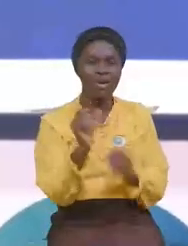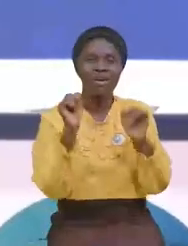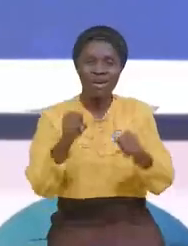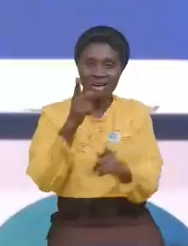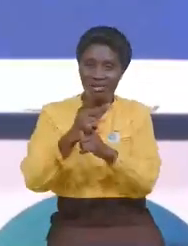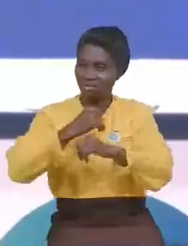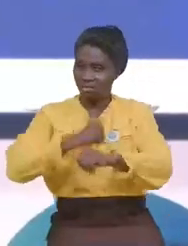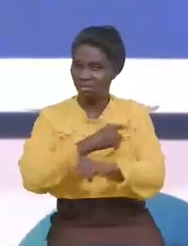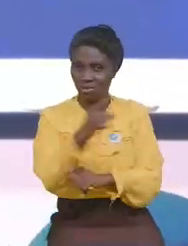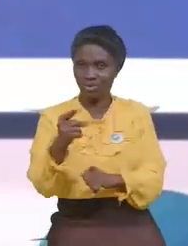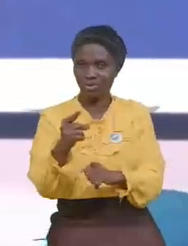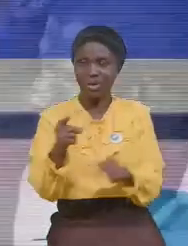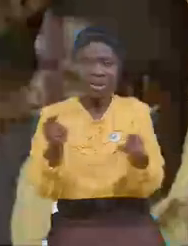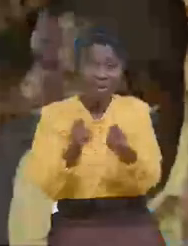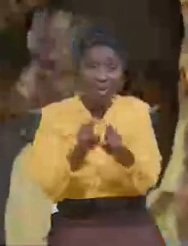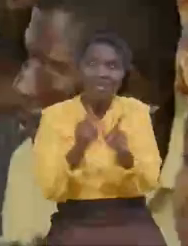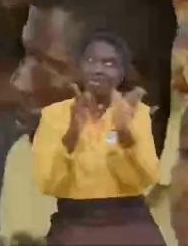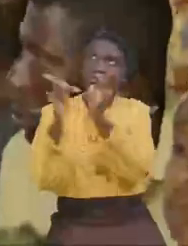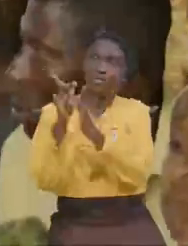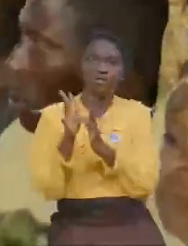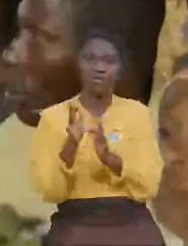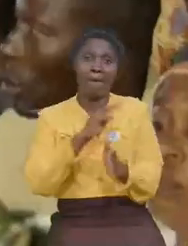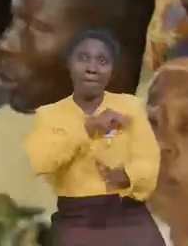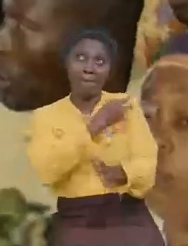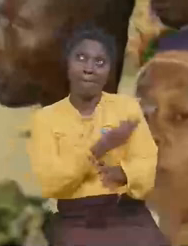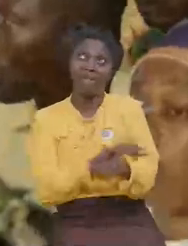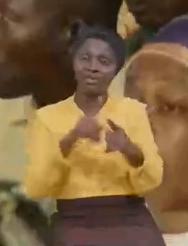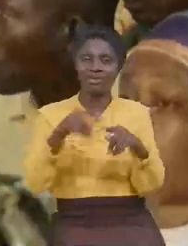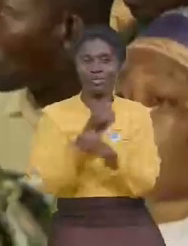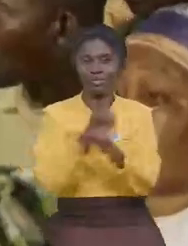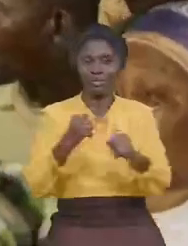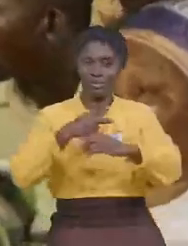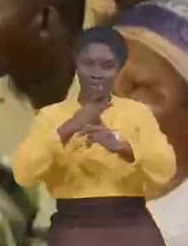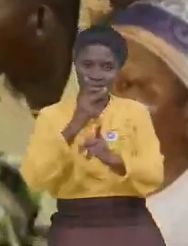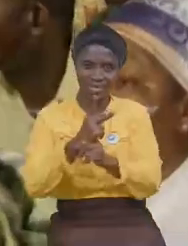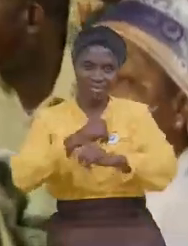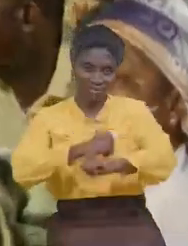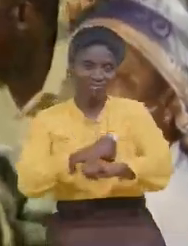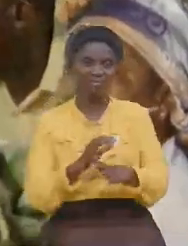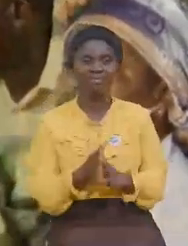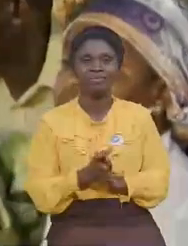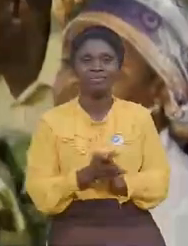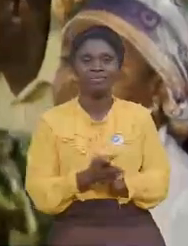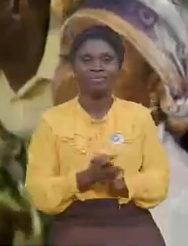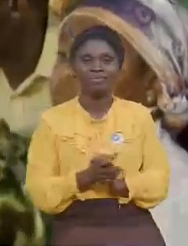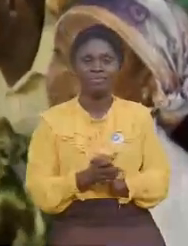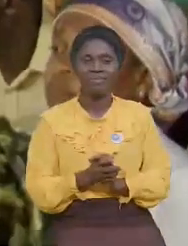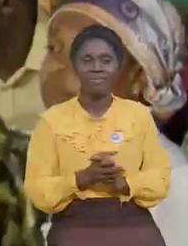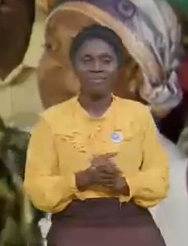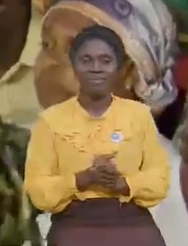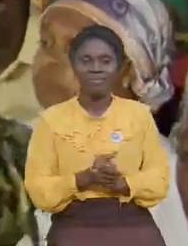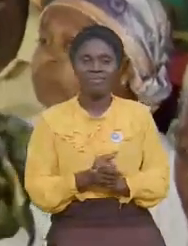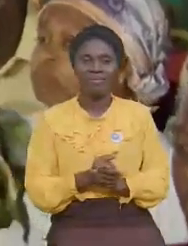t'éloigner de la souffrance. Il n'y a personne qui puisse te sécuriser comme Jésus. Jésus est puissant pour